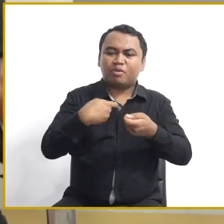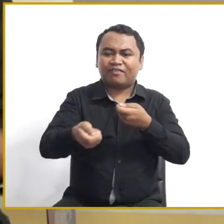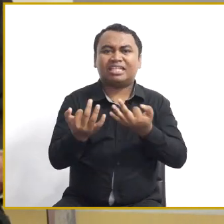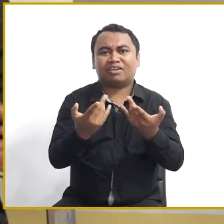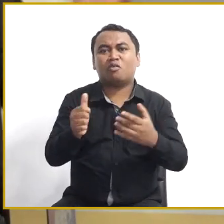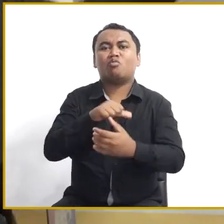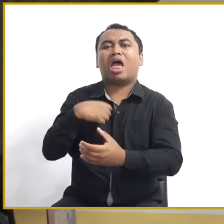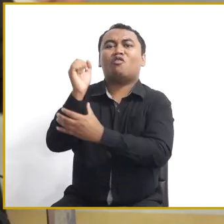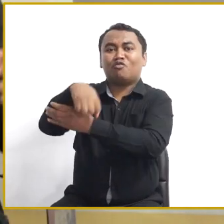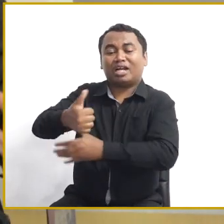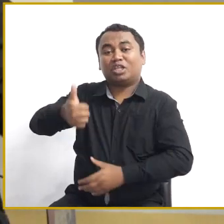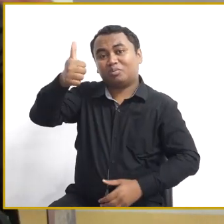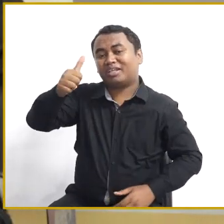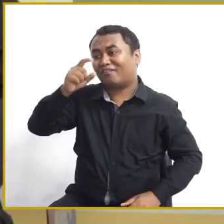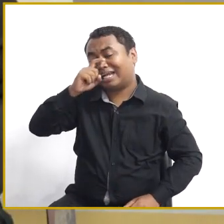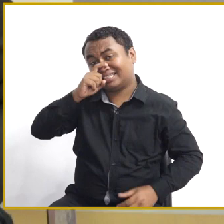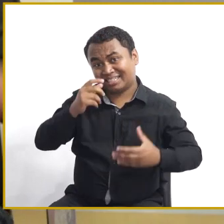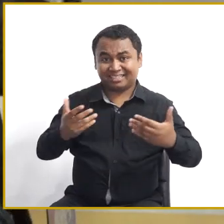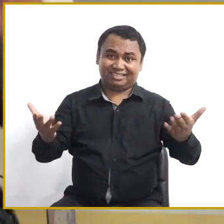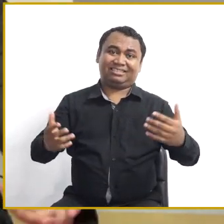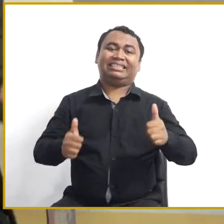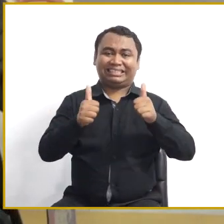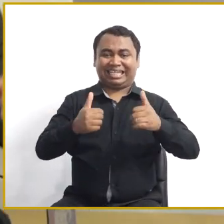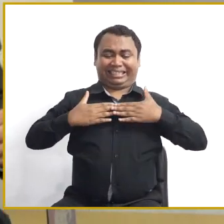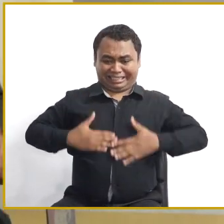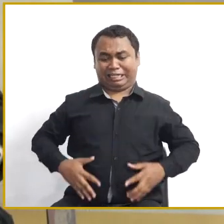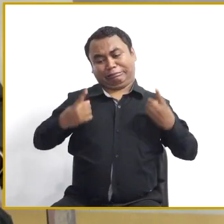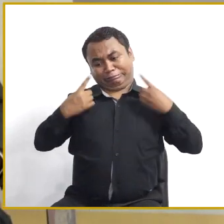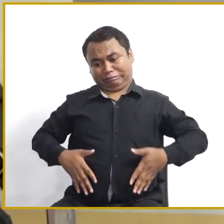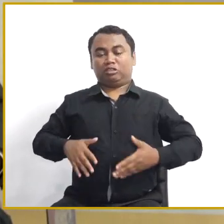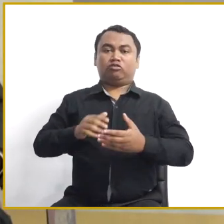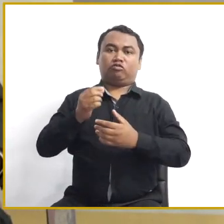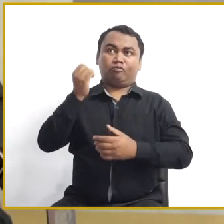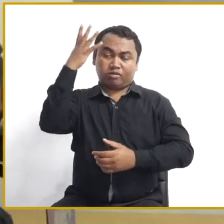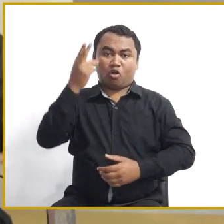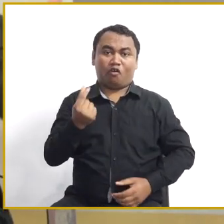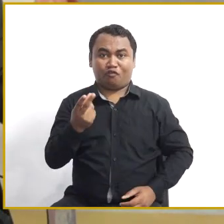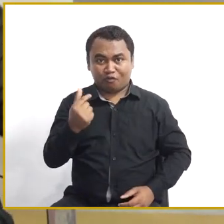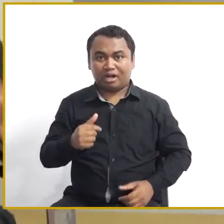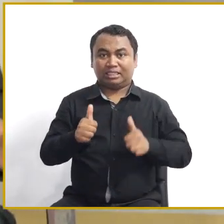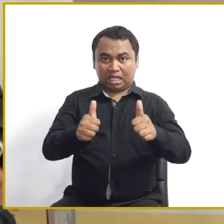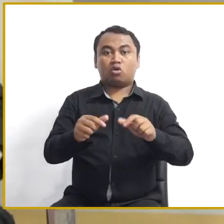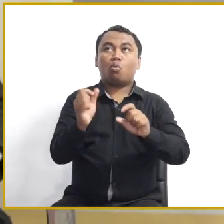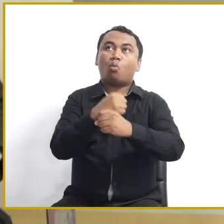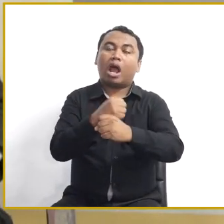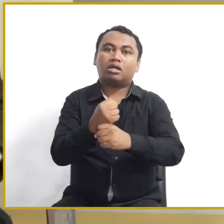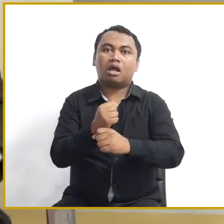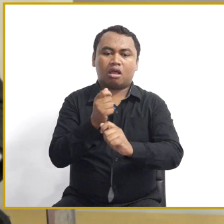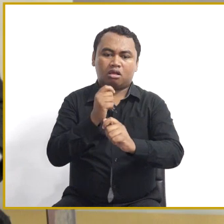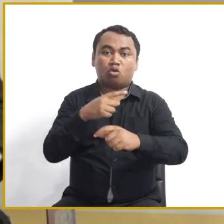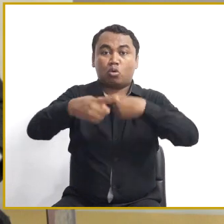Kayin Abraham Razav ni trak fulan yul lafa zama mur na fulan kute zama noni na eto. Manina rambam pap mat mu